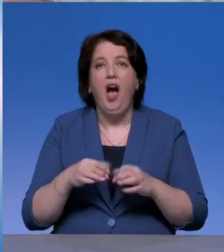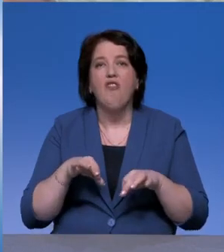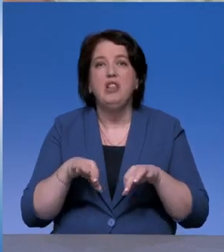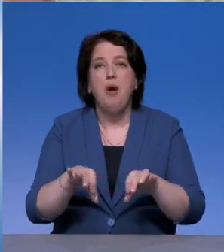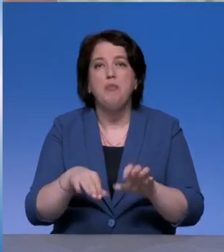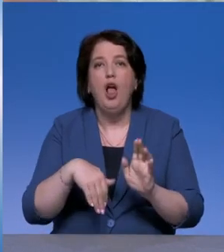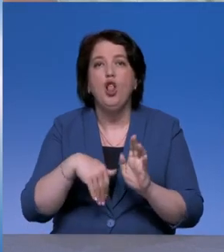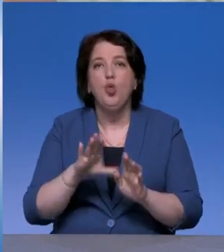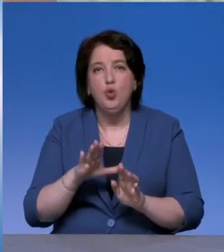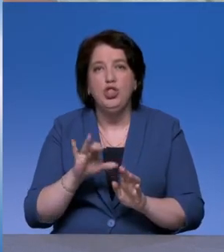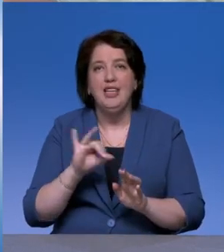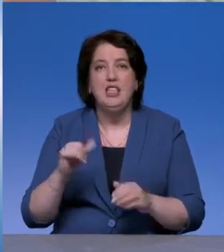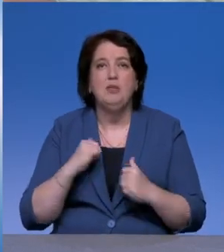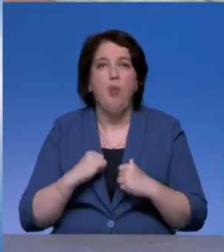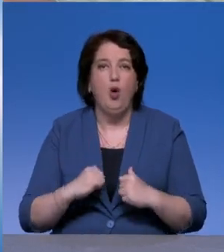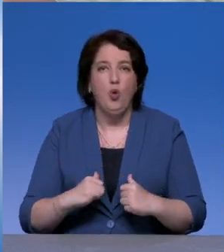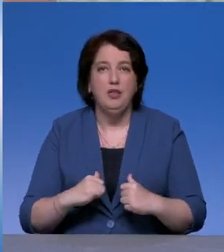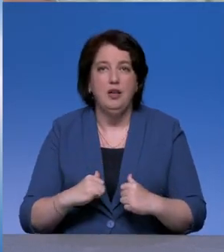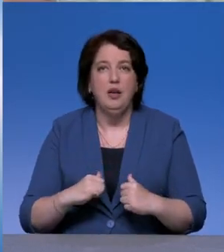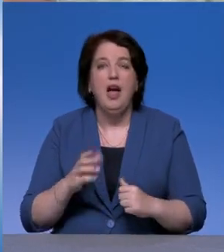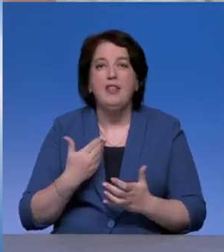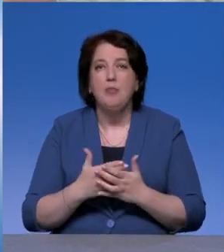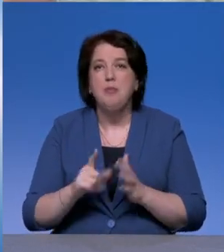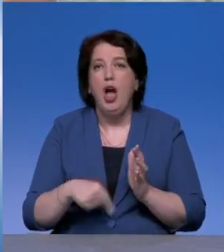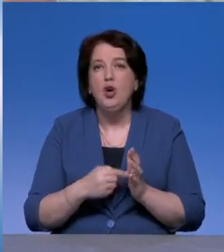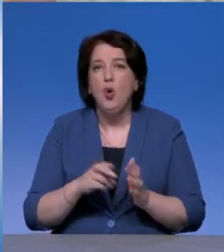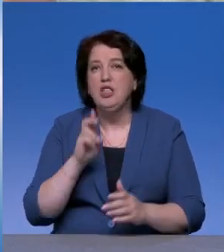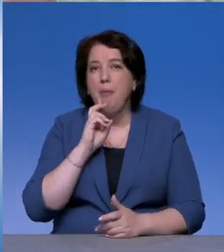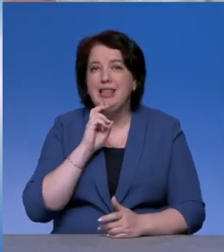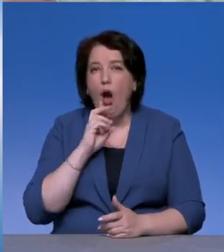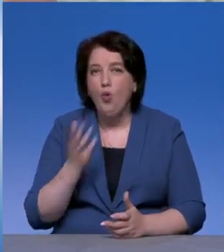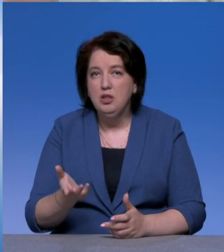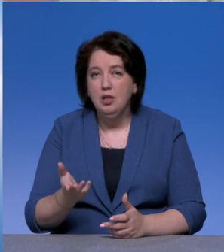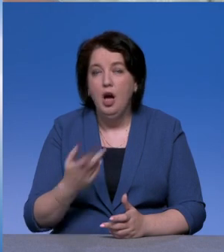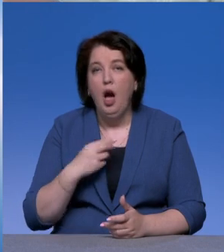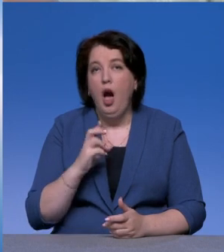очень удивило спокойное движение в Барнауле. Угу. Казалось бы, да, Барнаул.